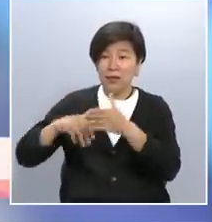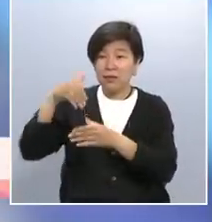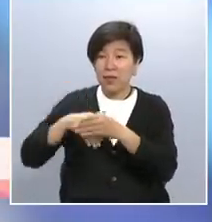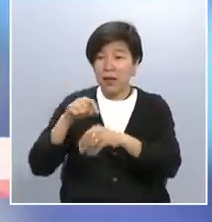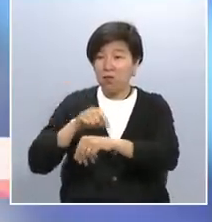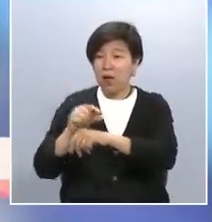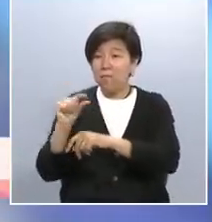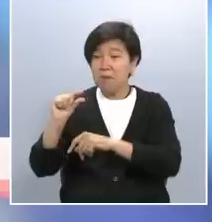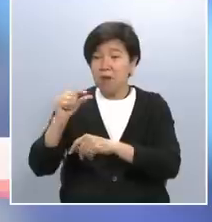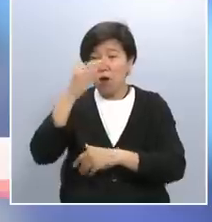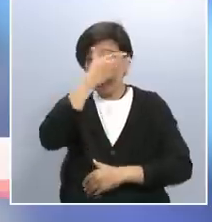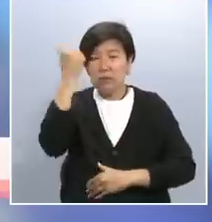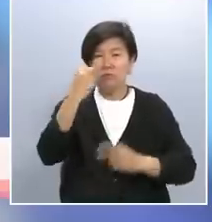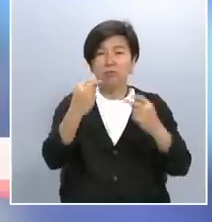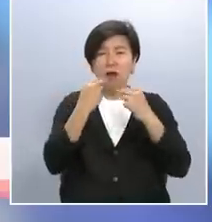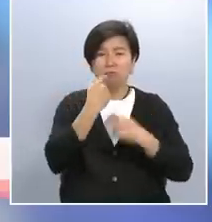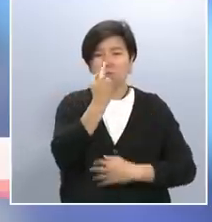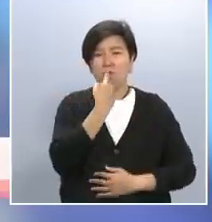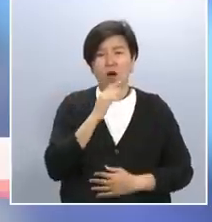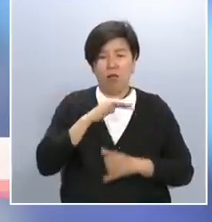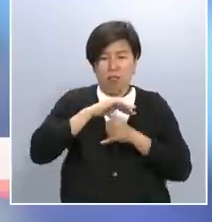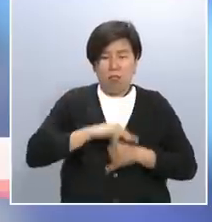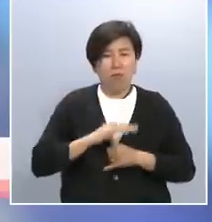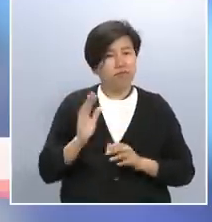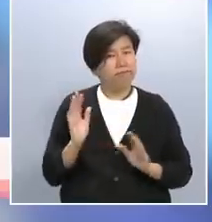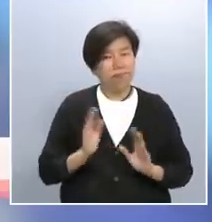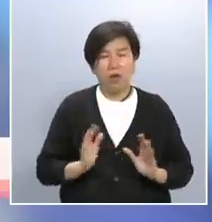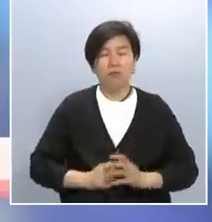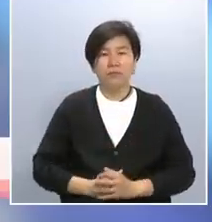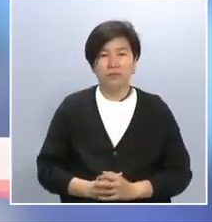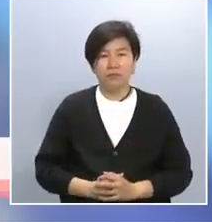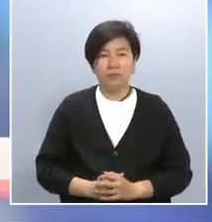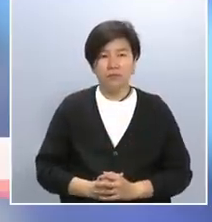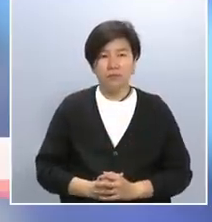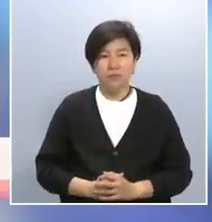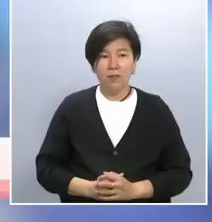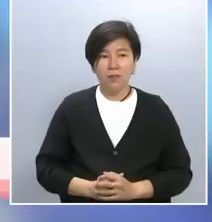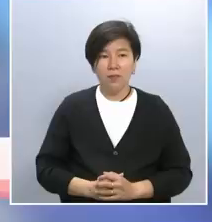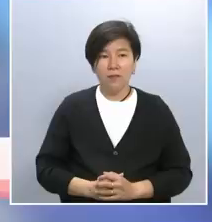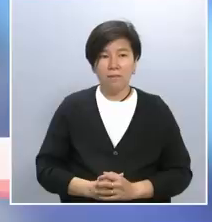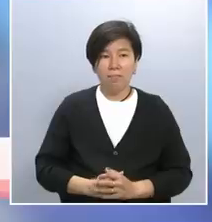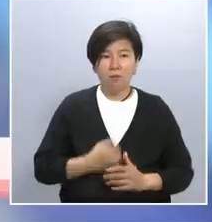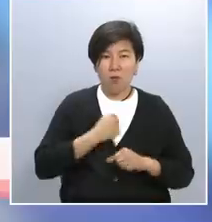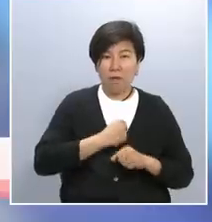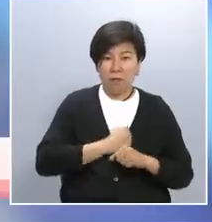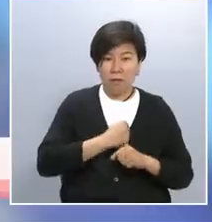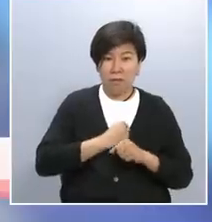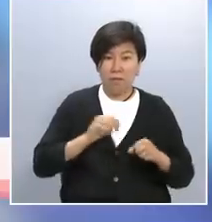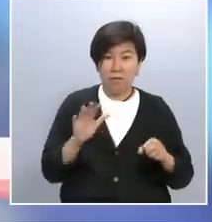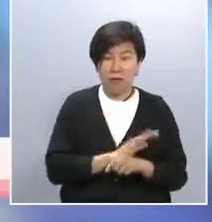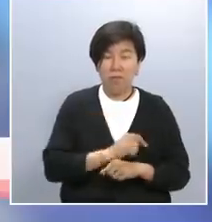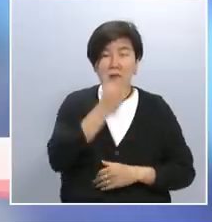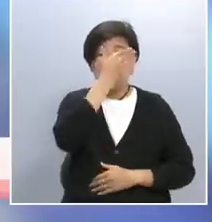ด้วยนะคะบอกว่าอย่ามาด้อยค่าการมันไม่แฟร์ที่บอกว่าถ้าทำเยอะเขาคงไม่ลืมทุกคนเขาก็ทำเยอะ